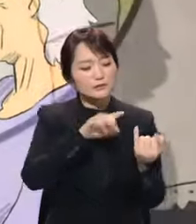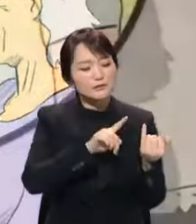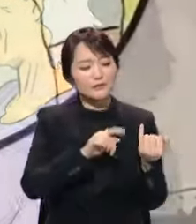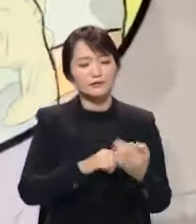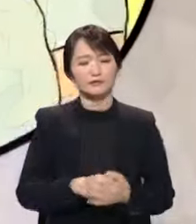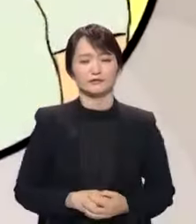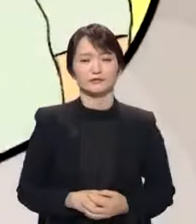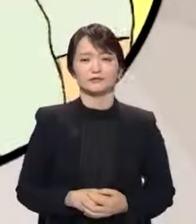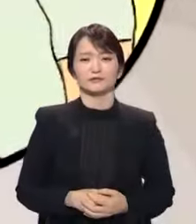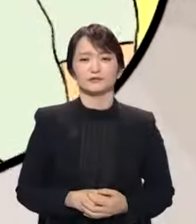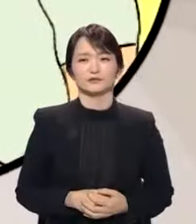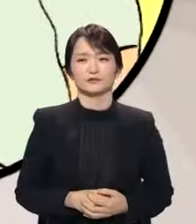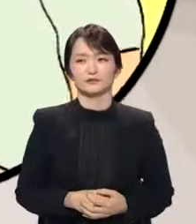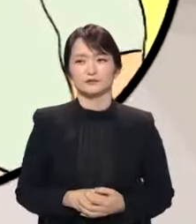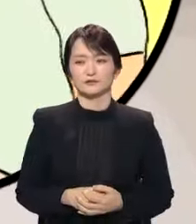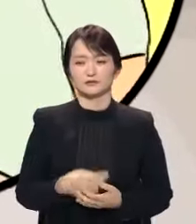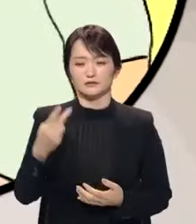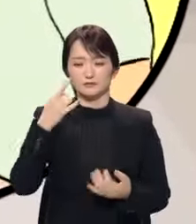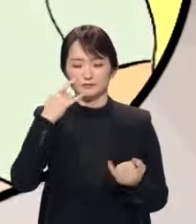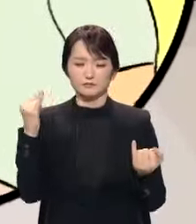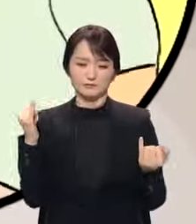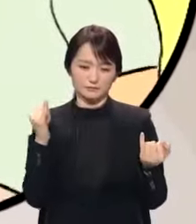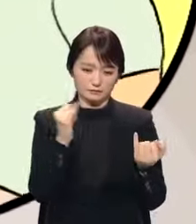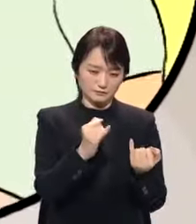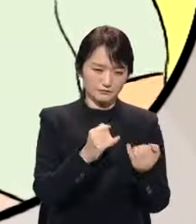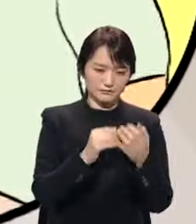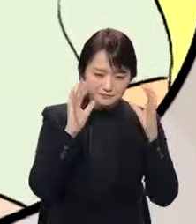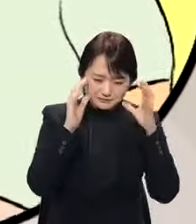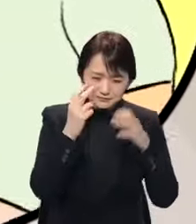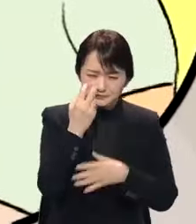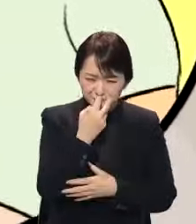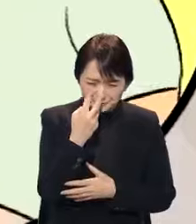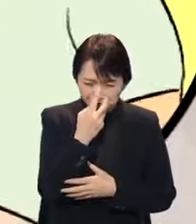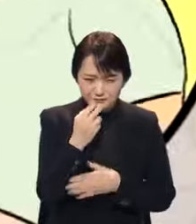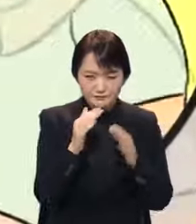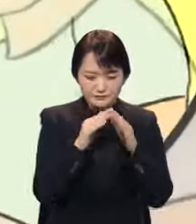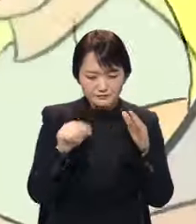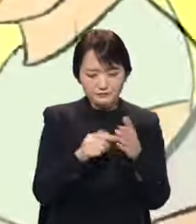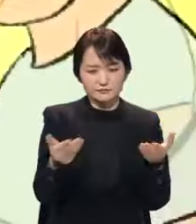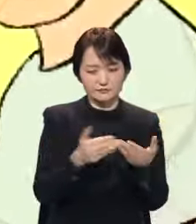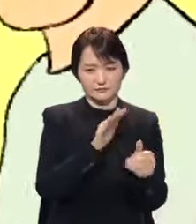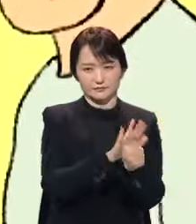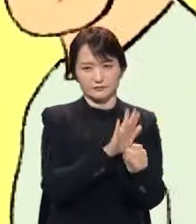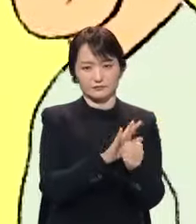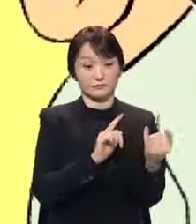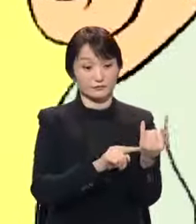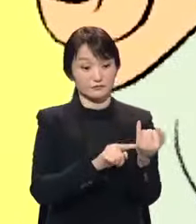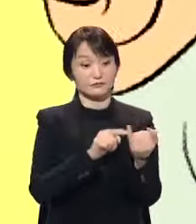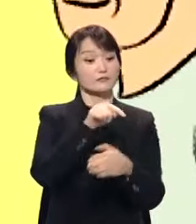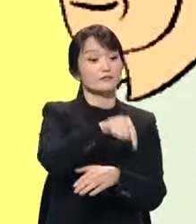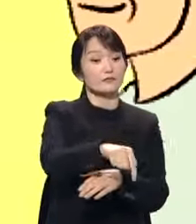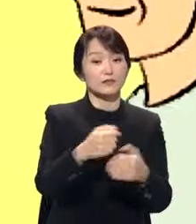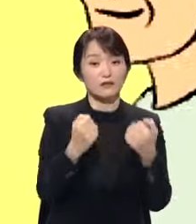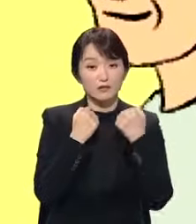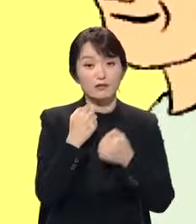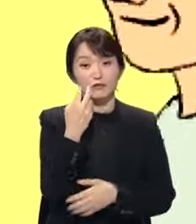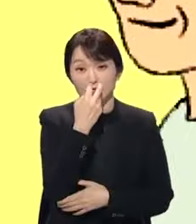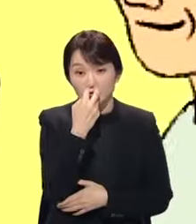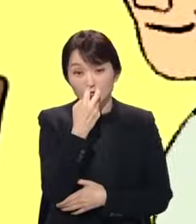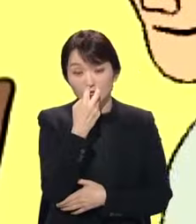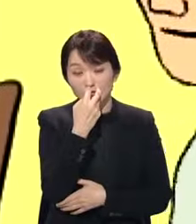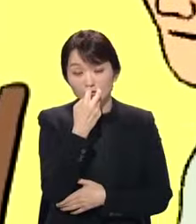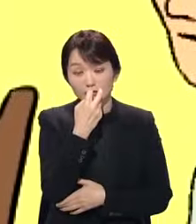애 24시간 다 돌봐주시고 집안일 안 할 수 있게 도와주시면서 너는 나가서 건강관리해라 라는 정도가 아닌